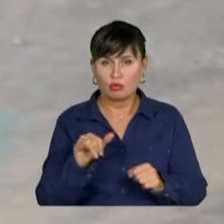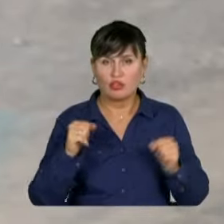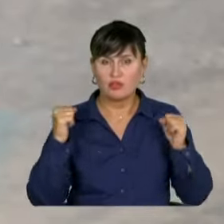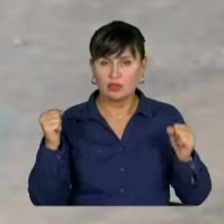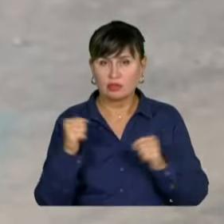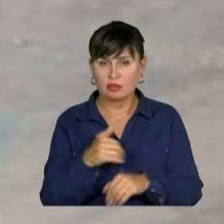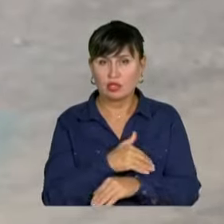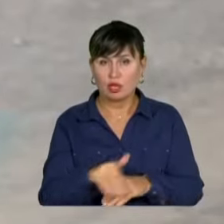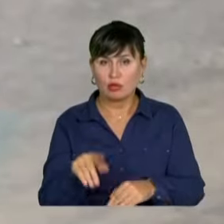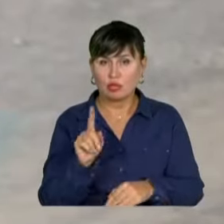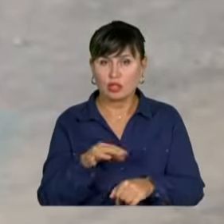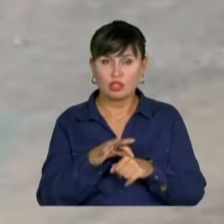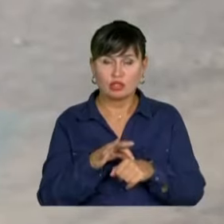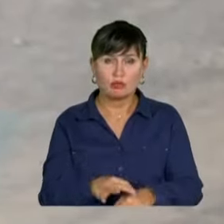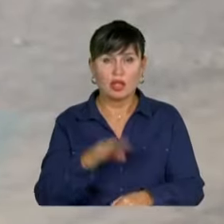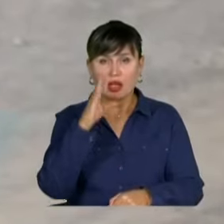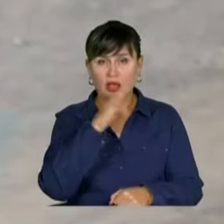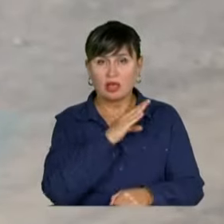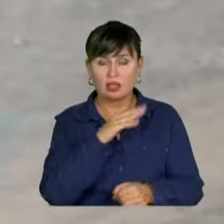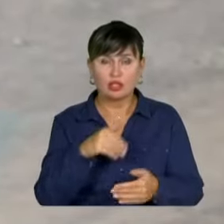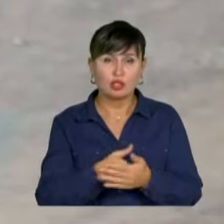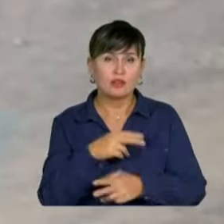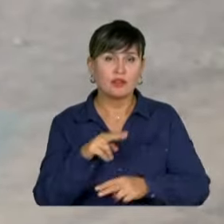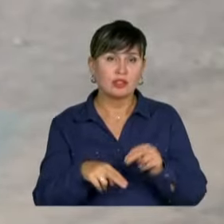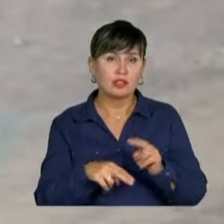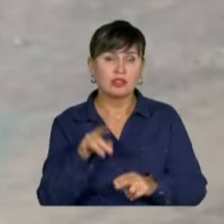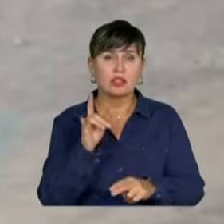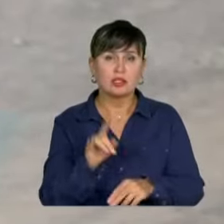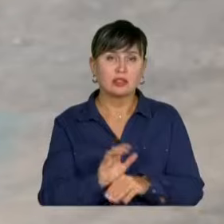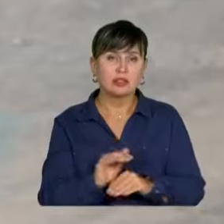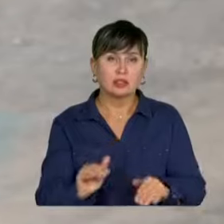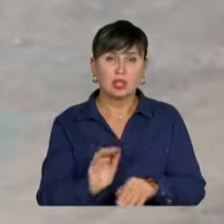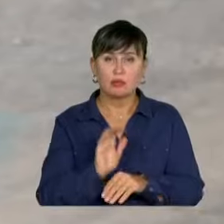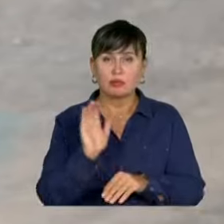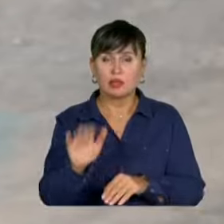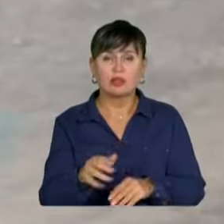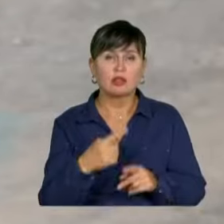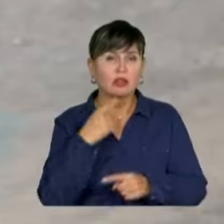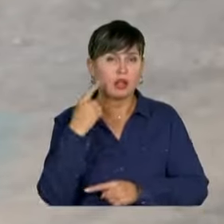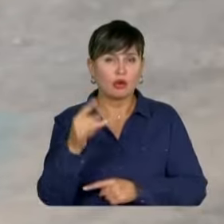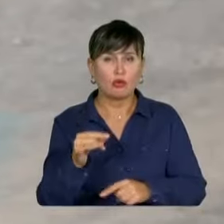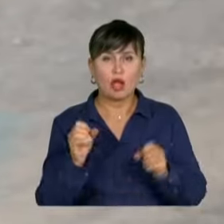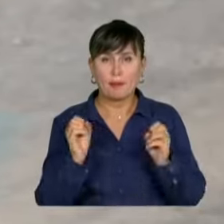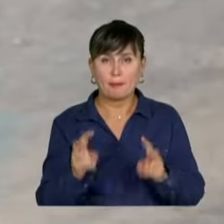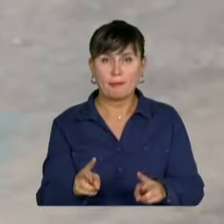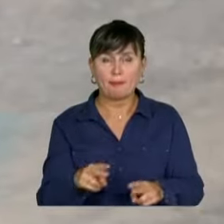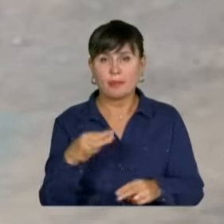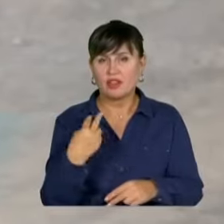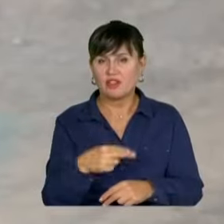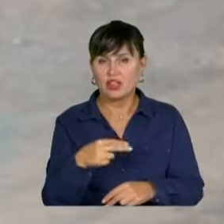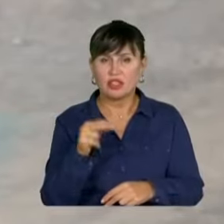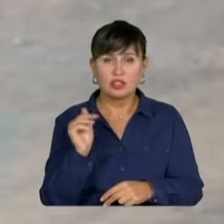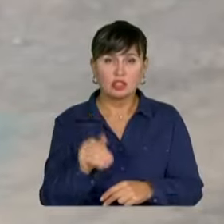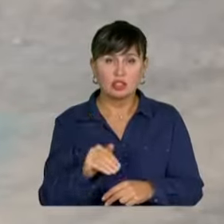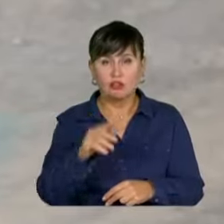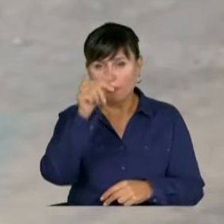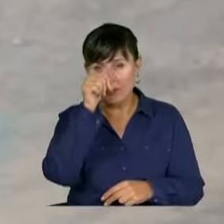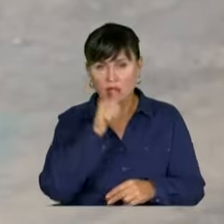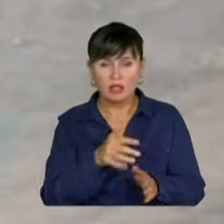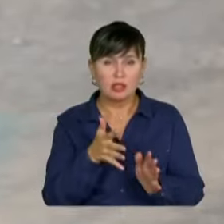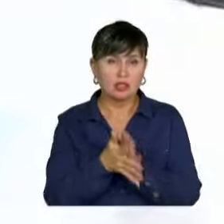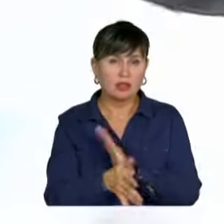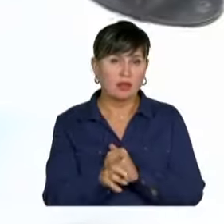на улице даже проходит. Родители с новостроек на такси детей отправляют, потому что далеко и опасно. По 20 тысяч в месяц тратим только